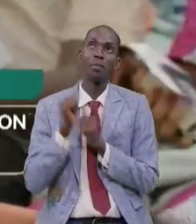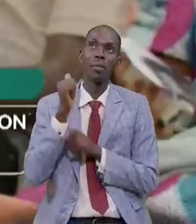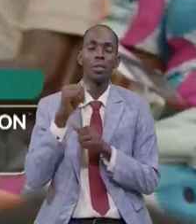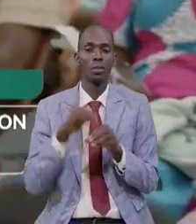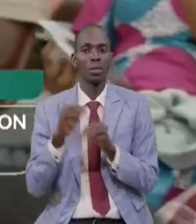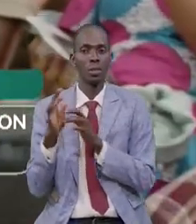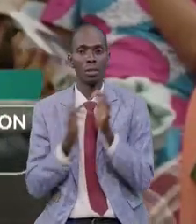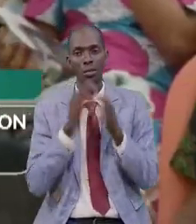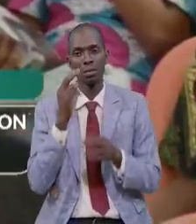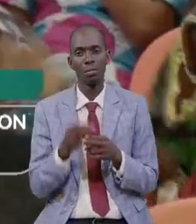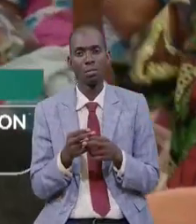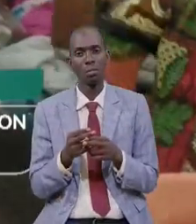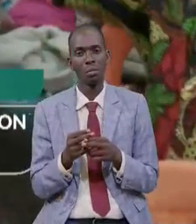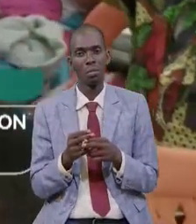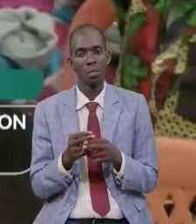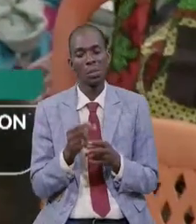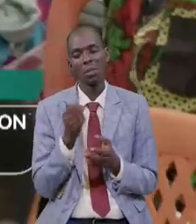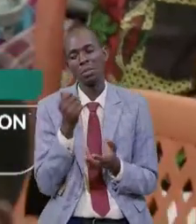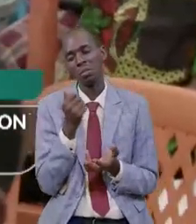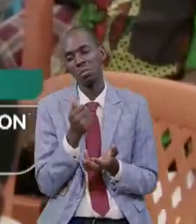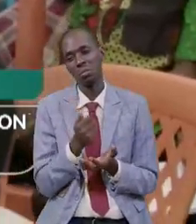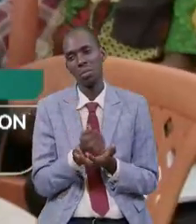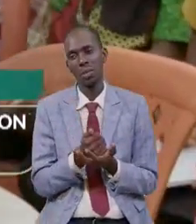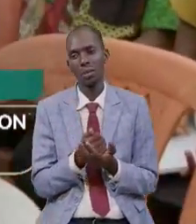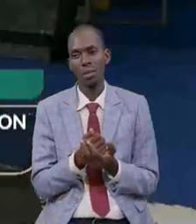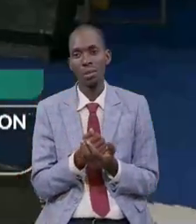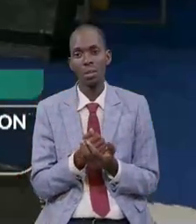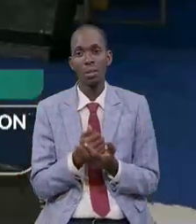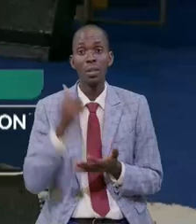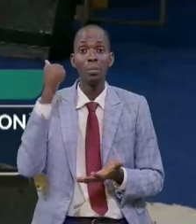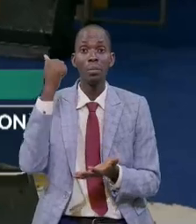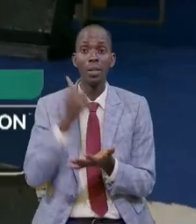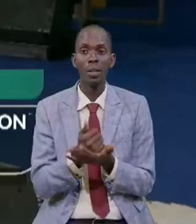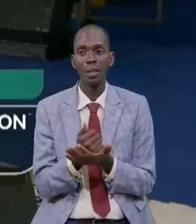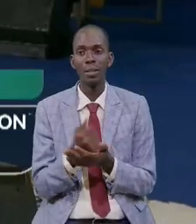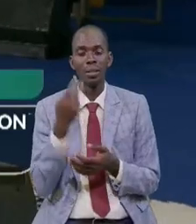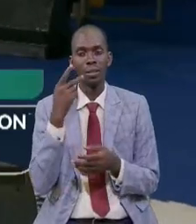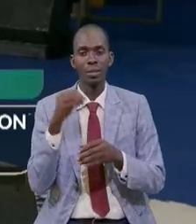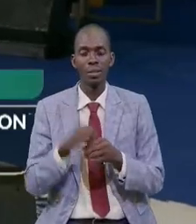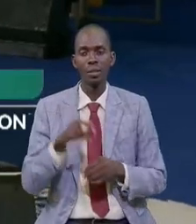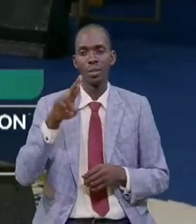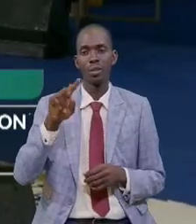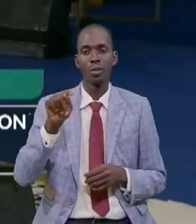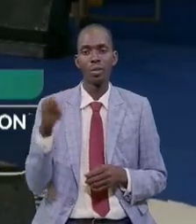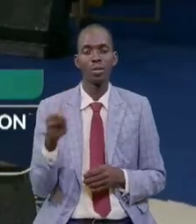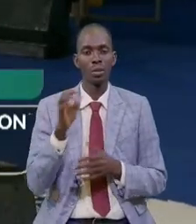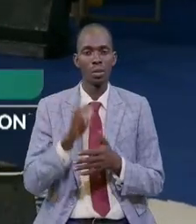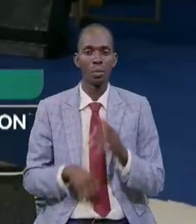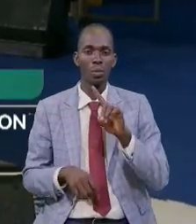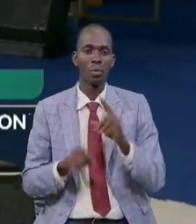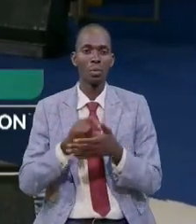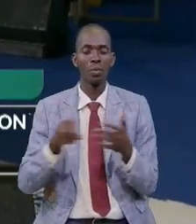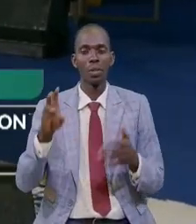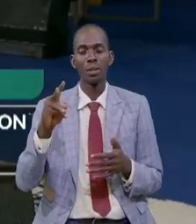distinguer amen en rut chapitre 1 verset